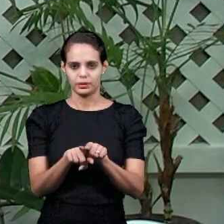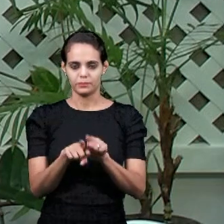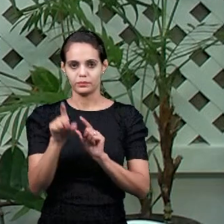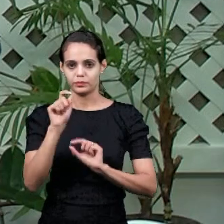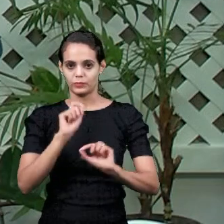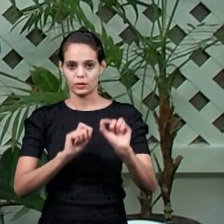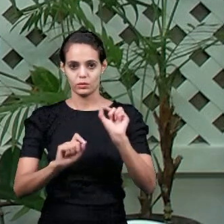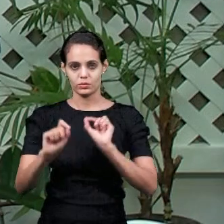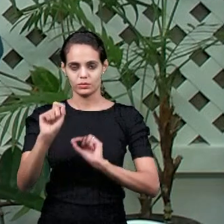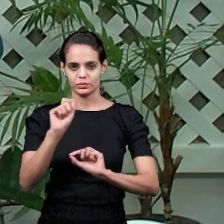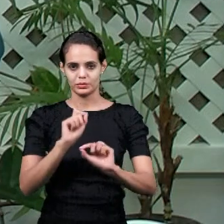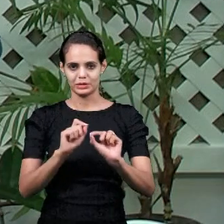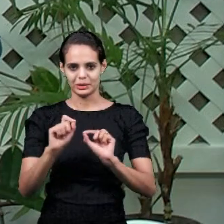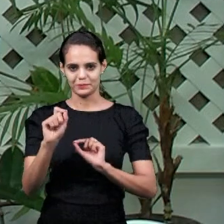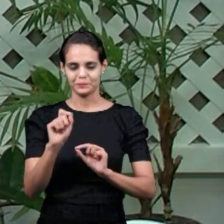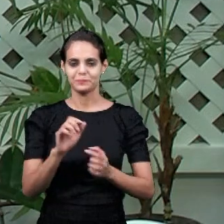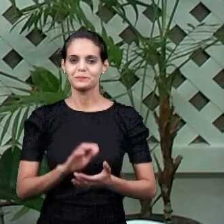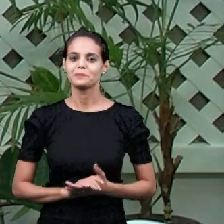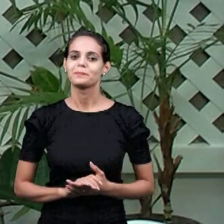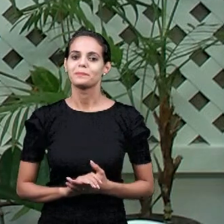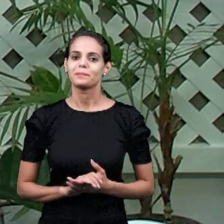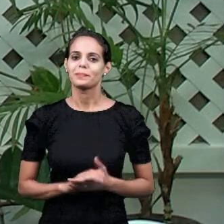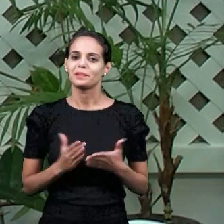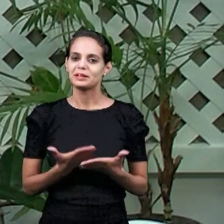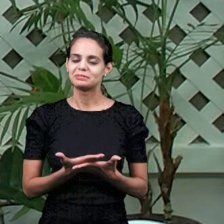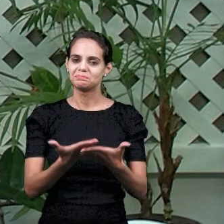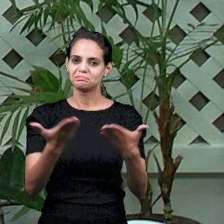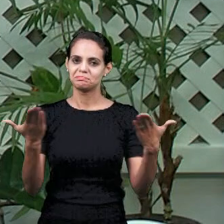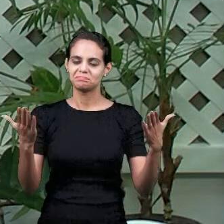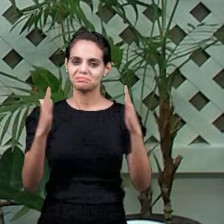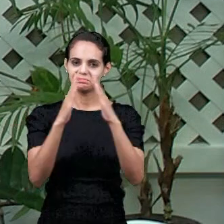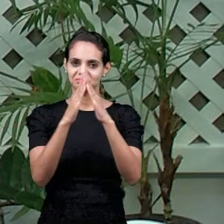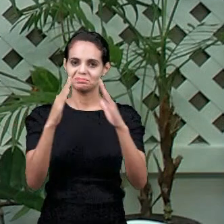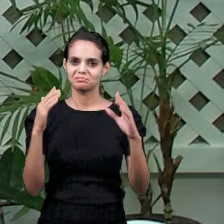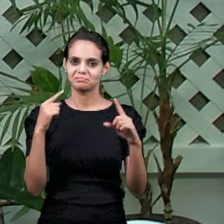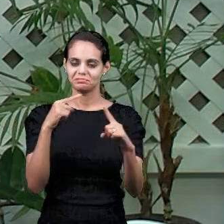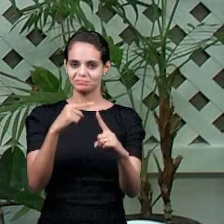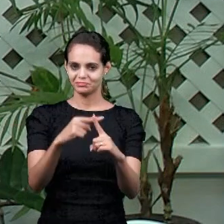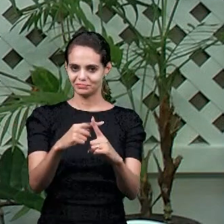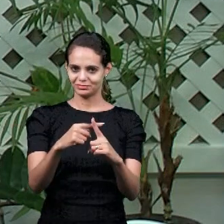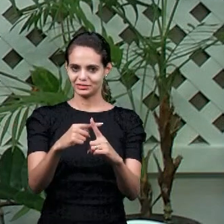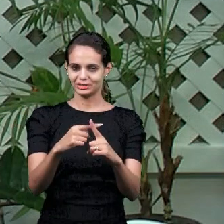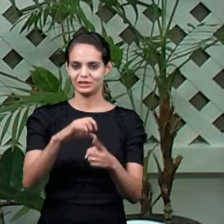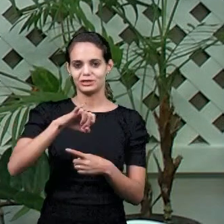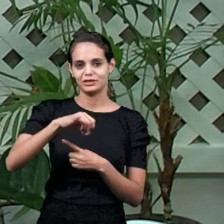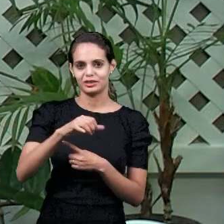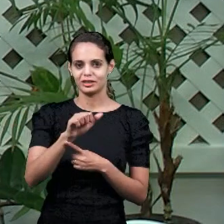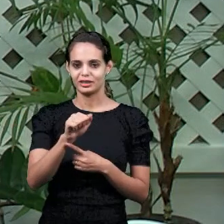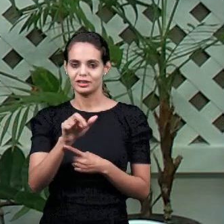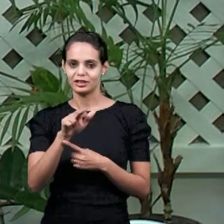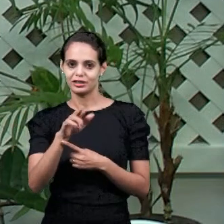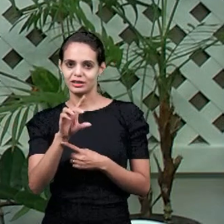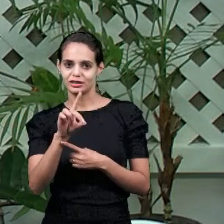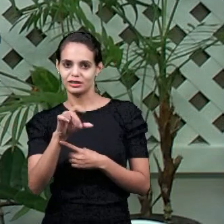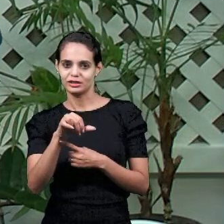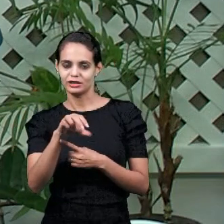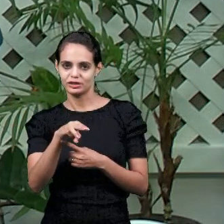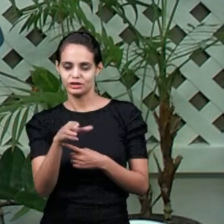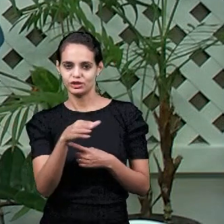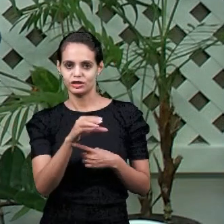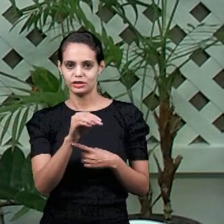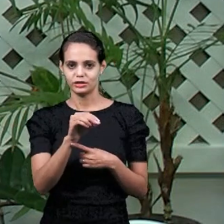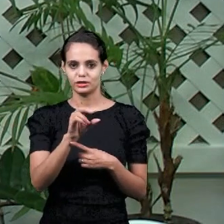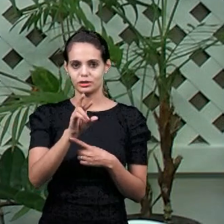une salutation que j'aimerais faire aux frères et sœurs de l'église de Jardim Ouro et de l'église